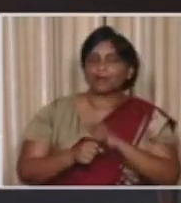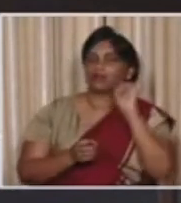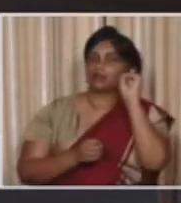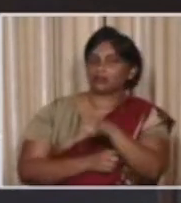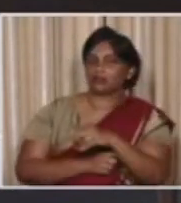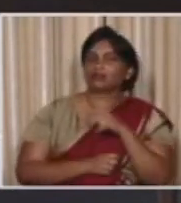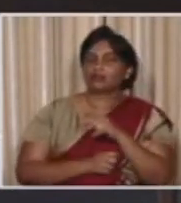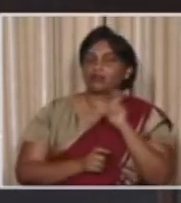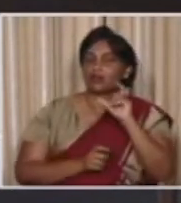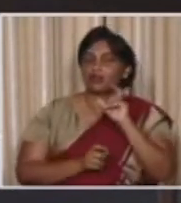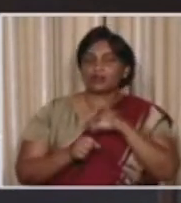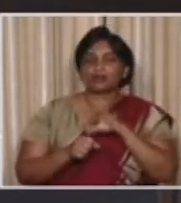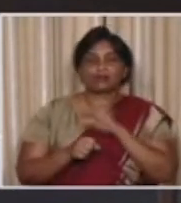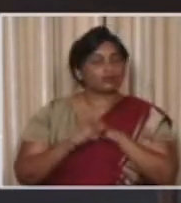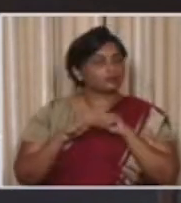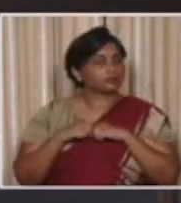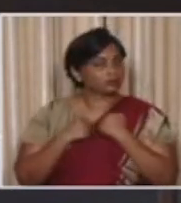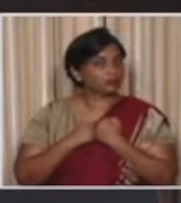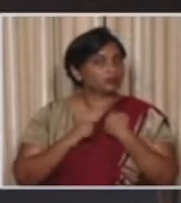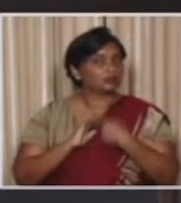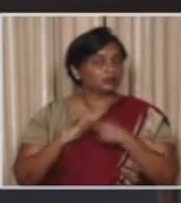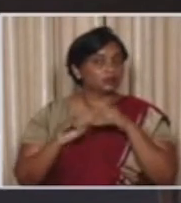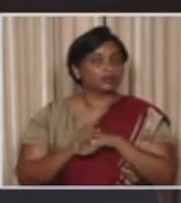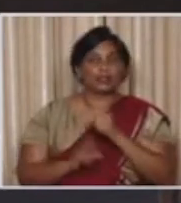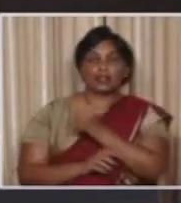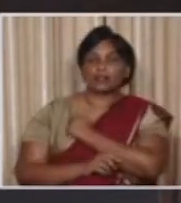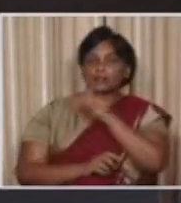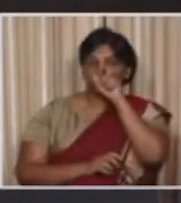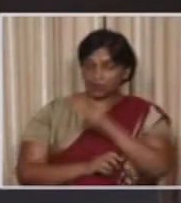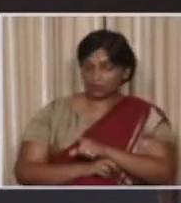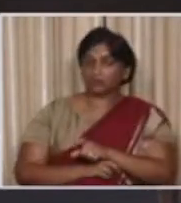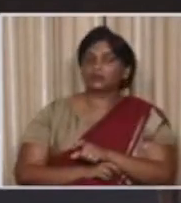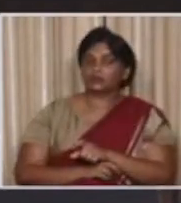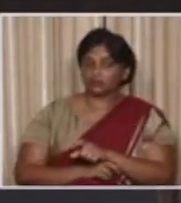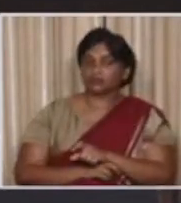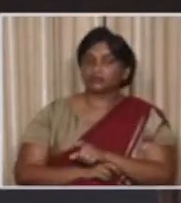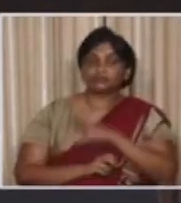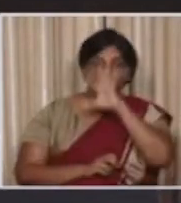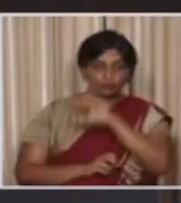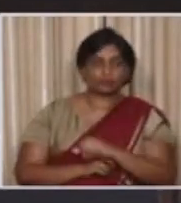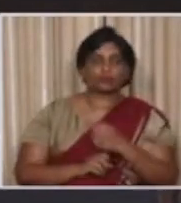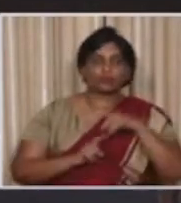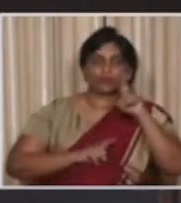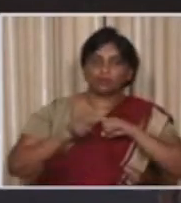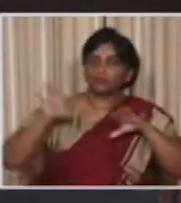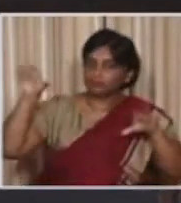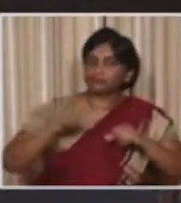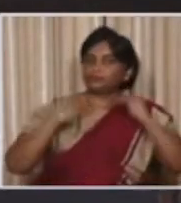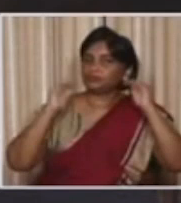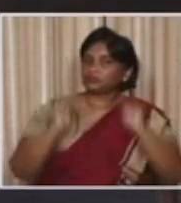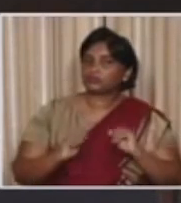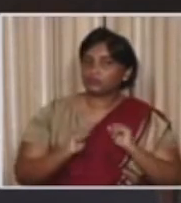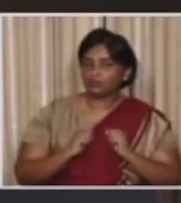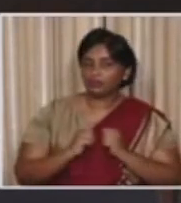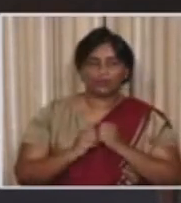දුන්නා. එදා කොකා කෝලා සමාගම මේ ලංකාවේ හිටපු තානාපතිවර අර පවා අරගෙන ආවා අපිත් එක්ක මේවා කතා කරලා මේක අඩු කරගන්න.